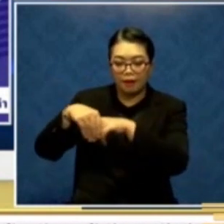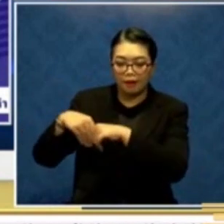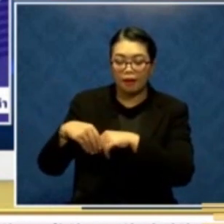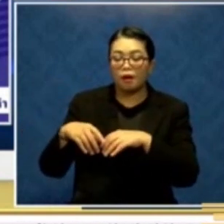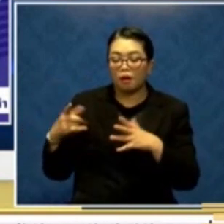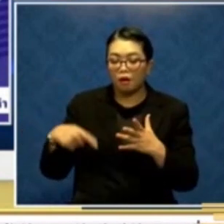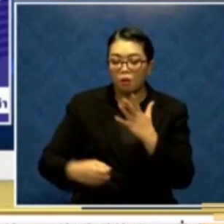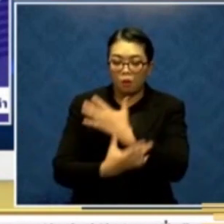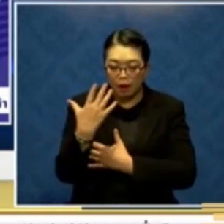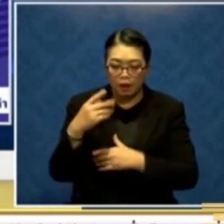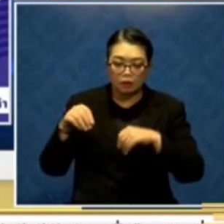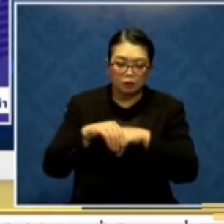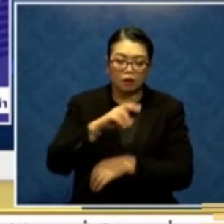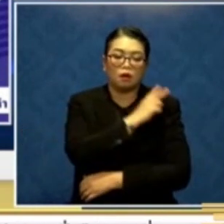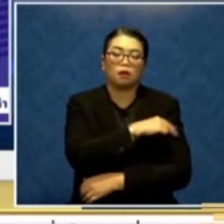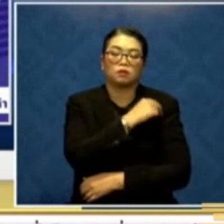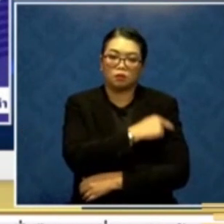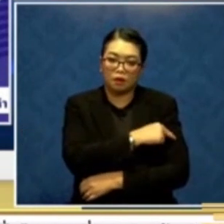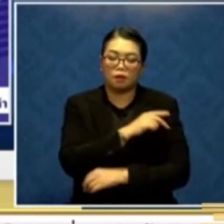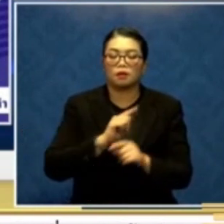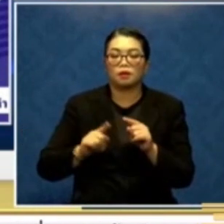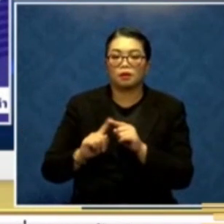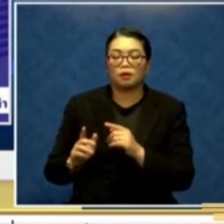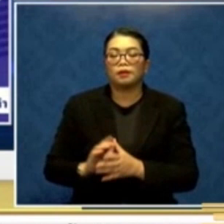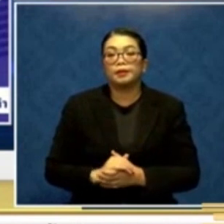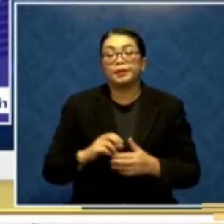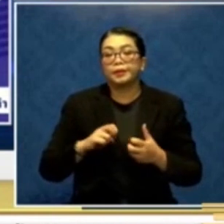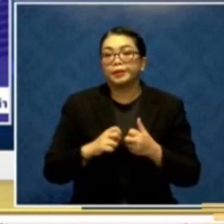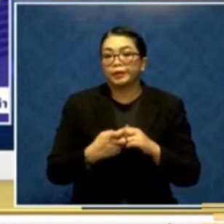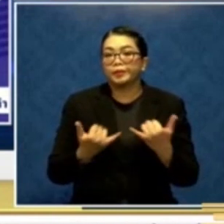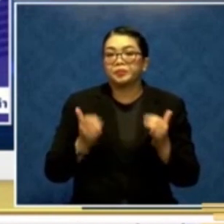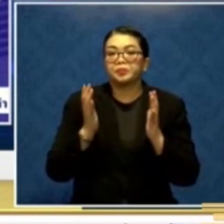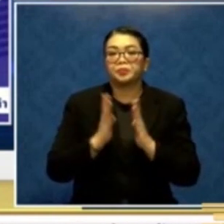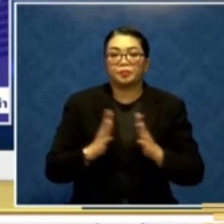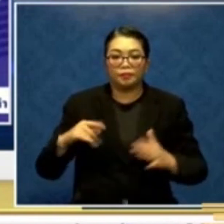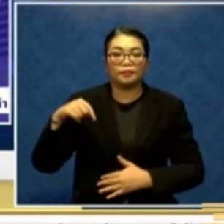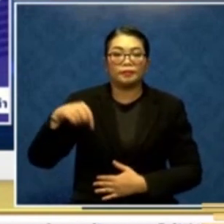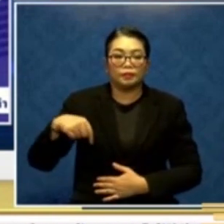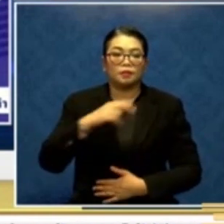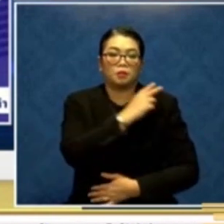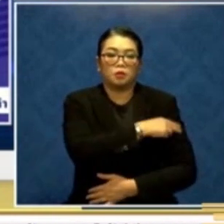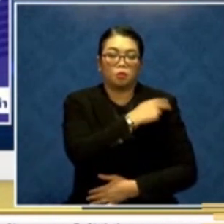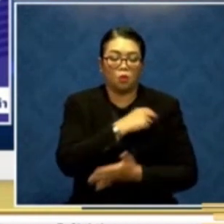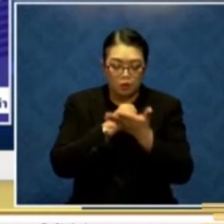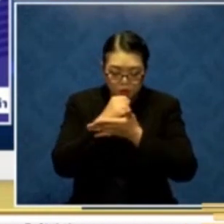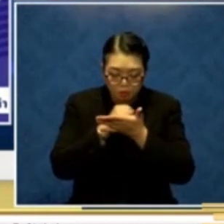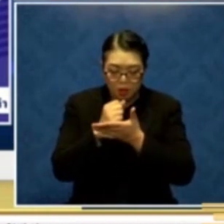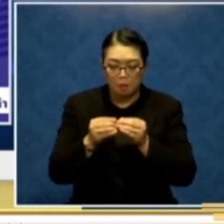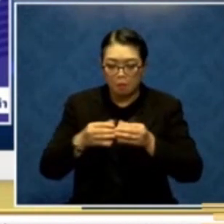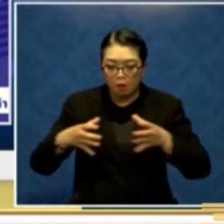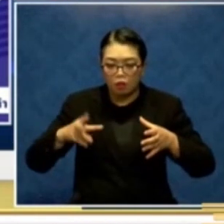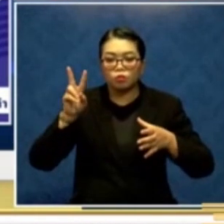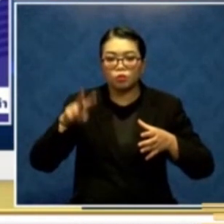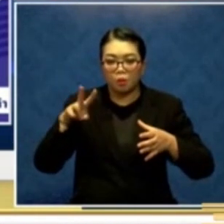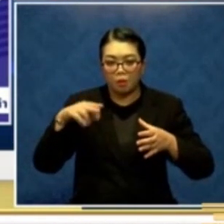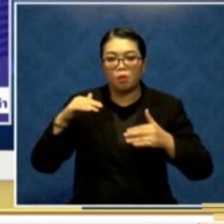ที่อยู่ใล้ขาดโอกาใกเข้าถงกรกษาสภาพปัหาในปัจุบันโงพมัศีรัตนา มีผปญยาเซ็ติสสม จำนวน